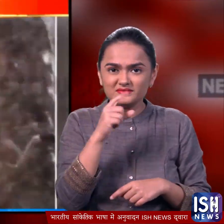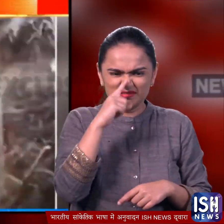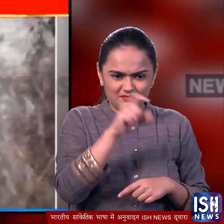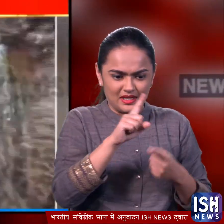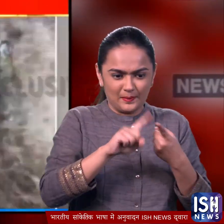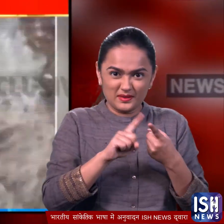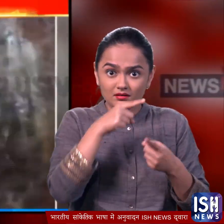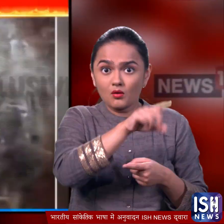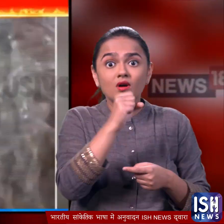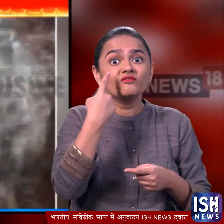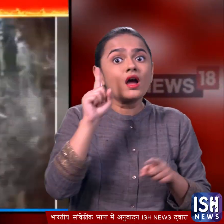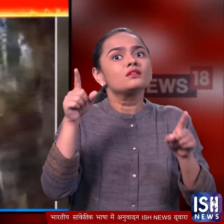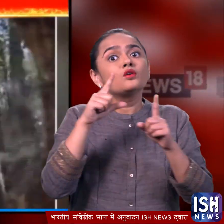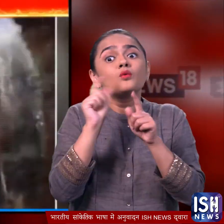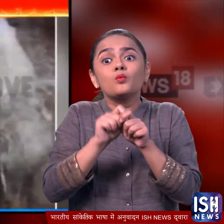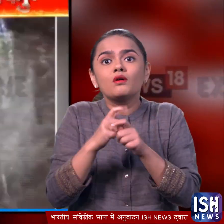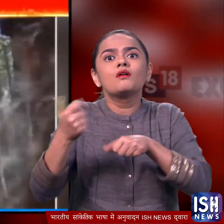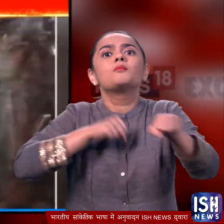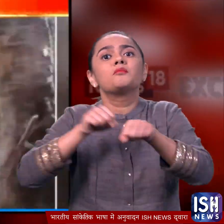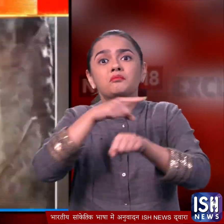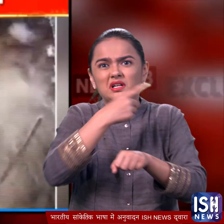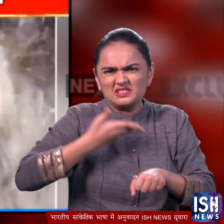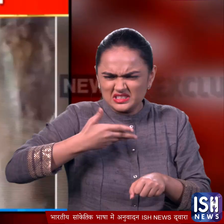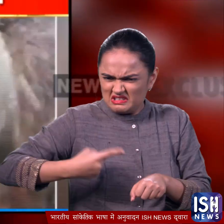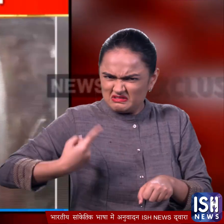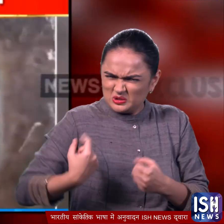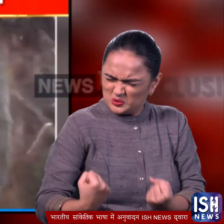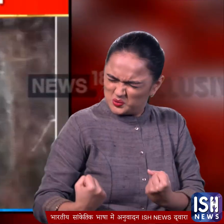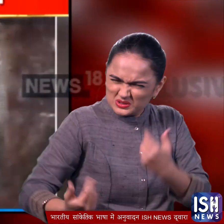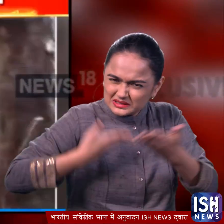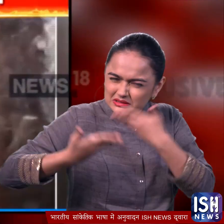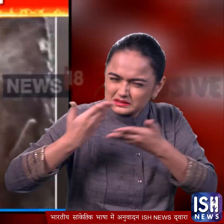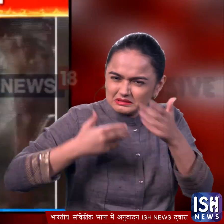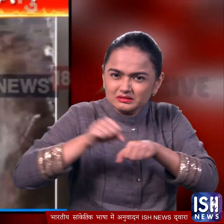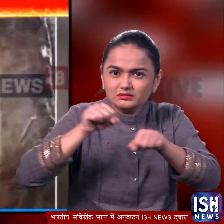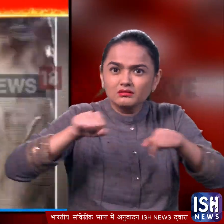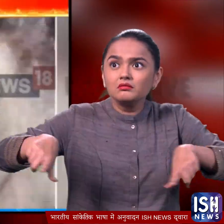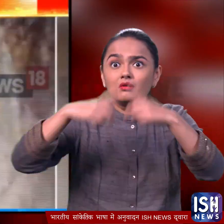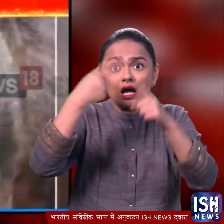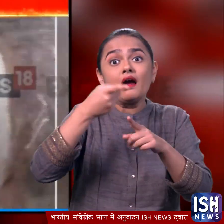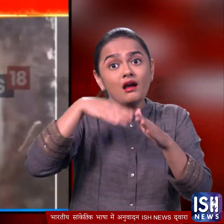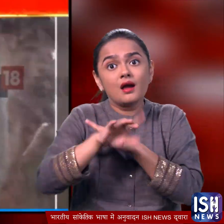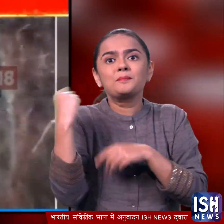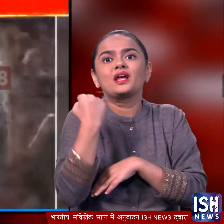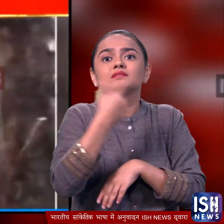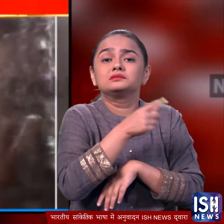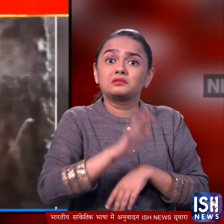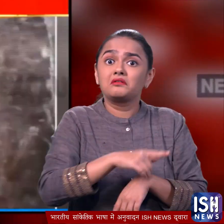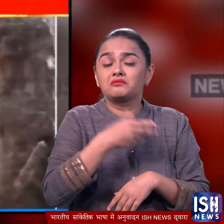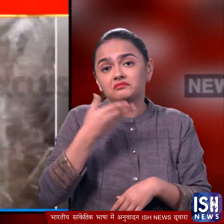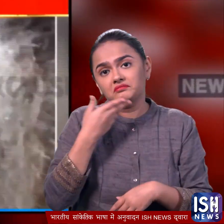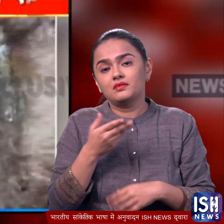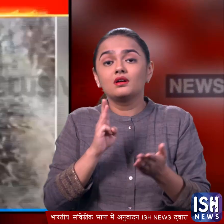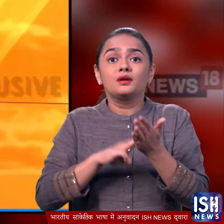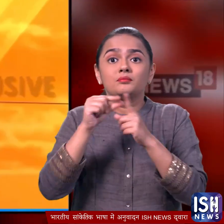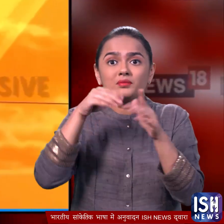बताया गया कि एवनिका नाम की इस बच्ची के पिता भी बॉक्सर हैं और वो उसे रोजाना कड़ी ट्रेनिंग देते हैं। मुक्के बरसाकर पेड़ को तोड़ना भी उसी